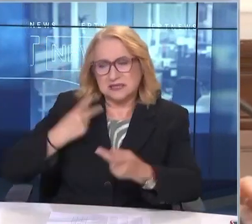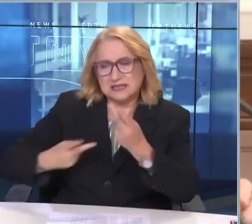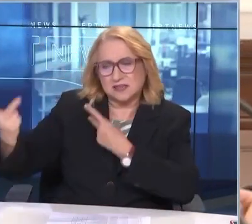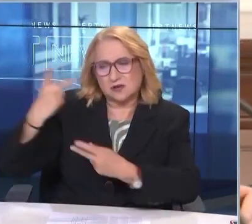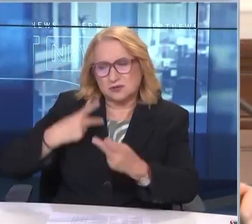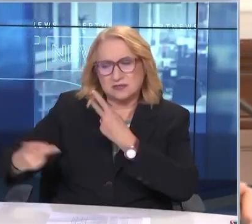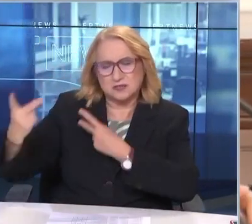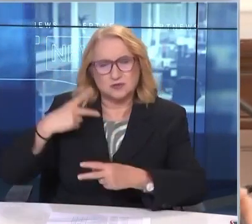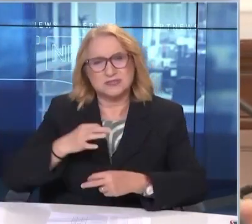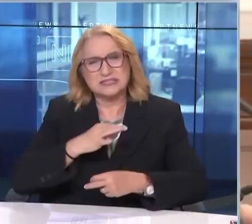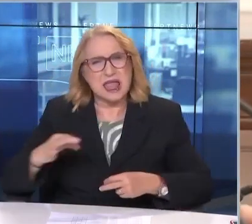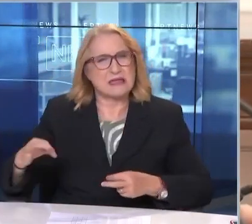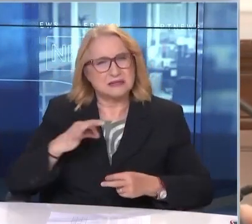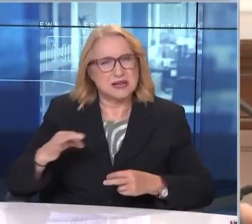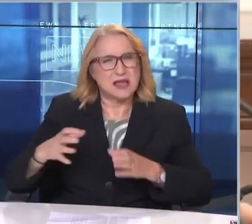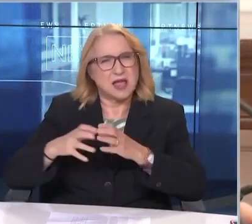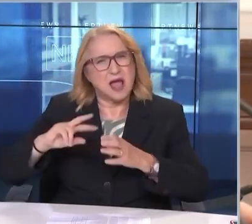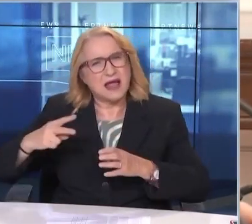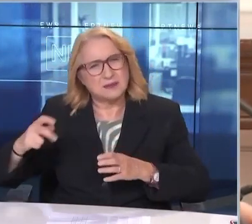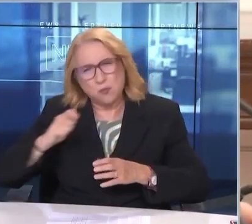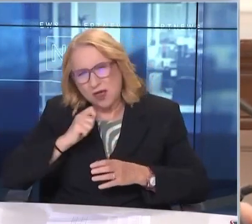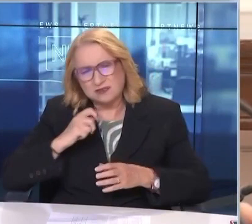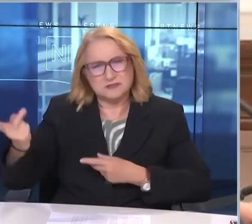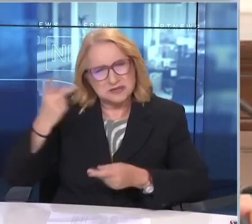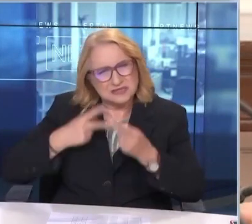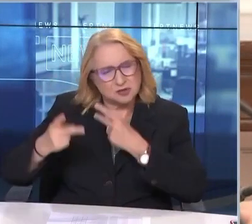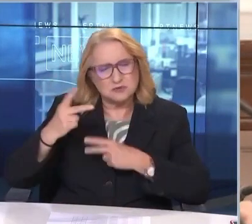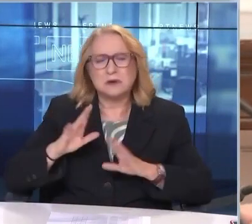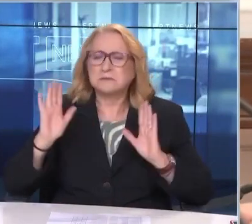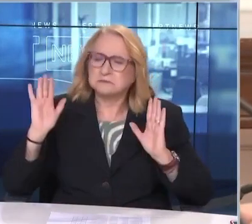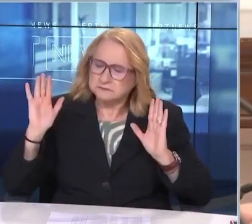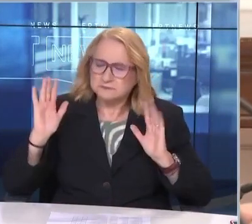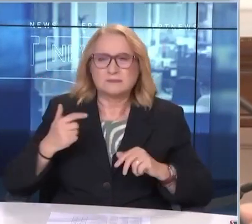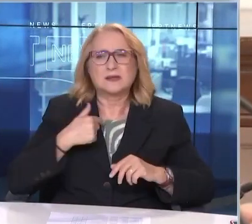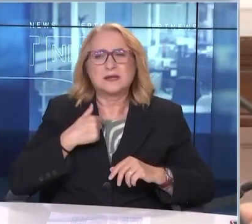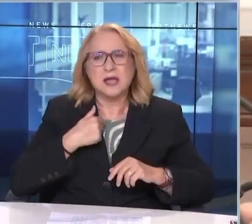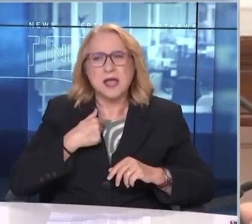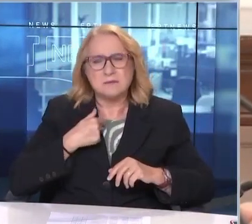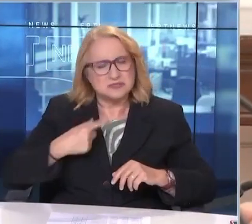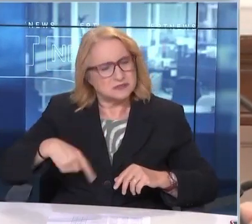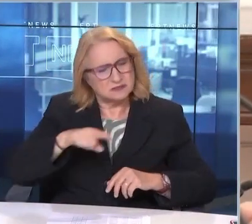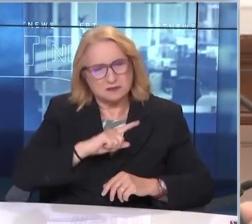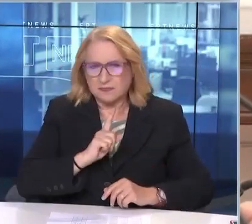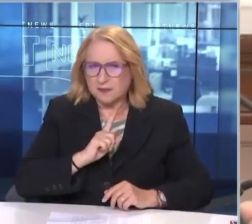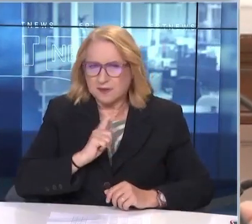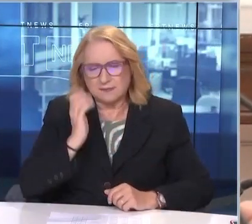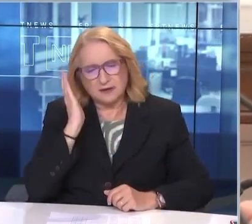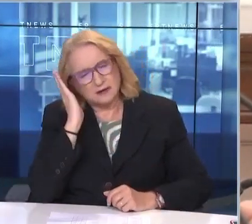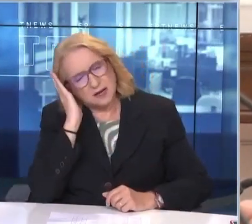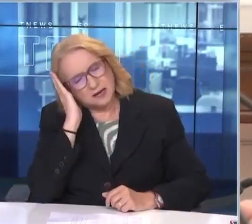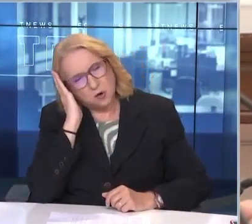ως αφορμή δικού μας εφησυχασμού ή και ενίοτε